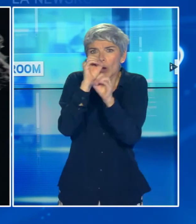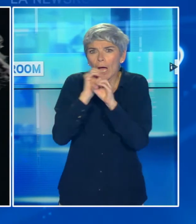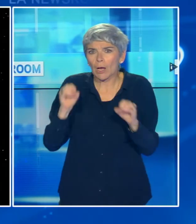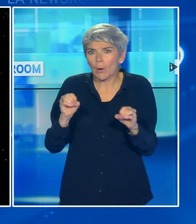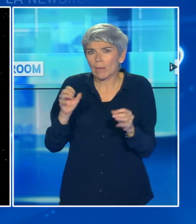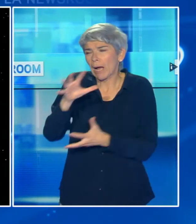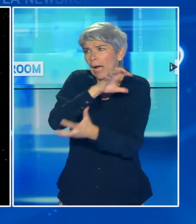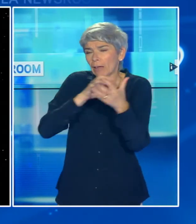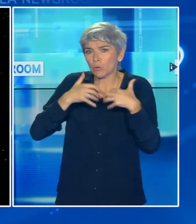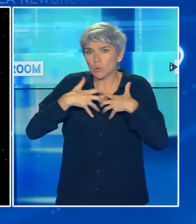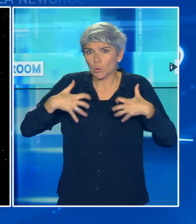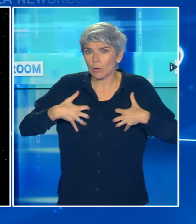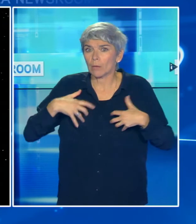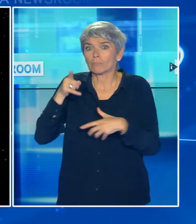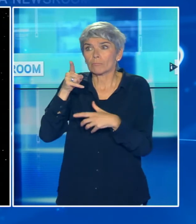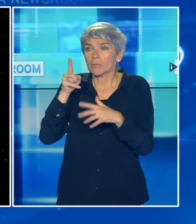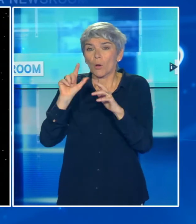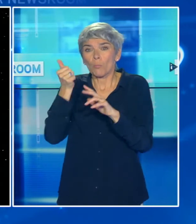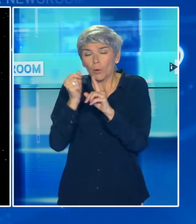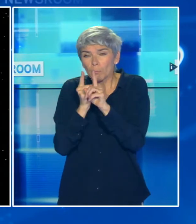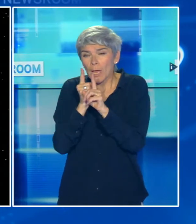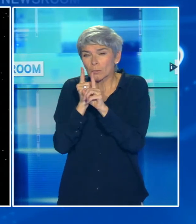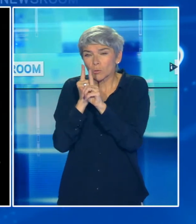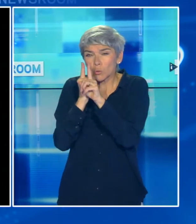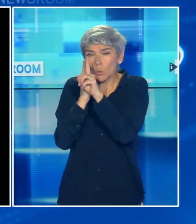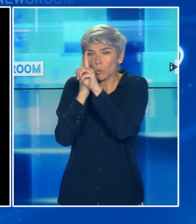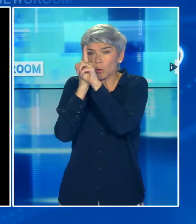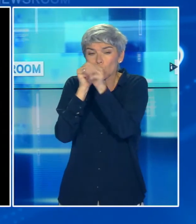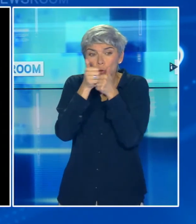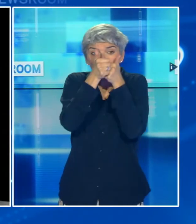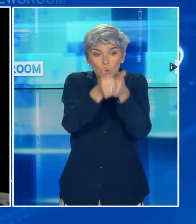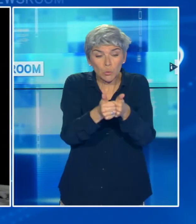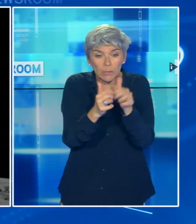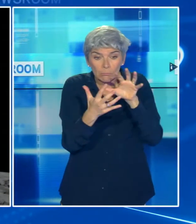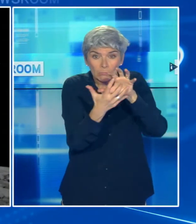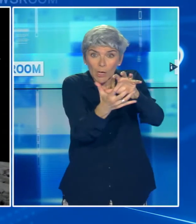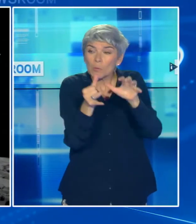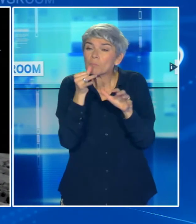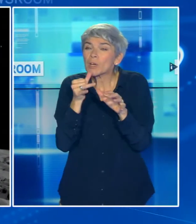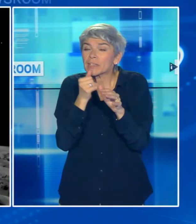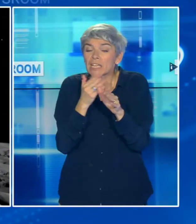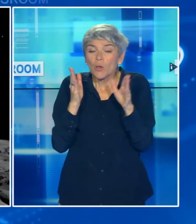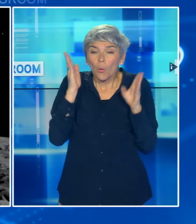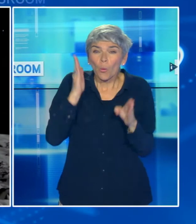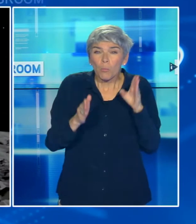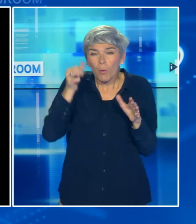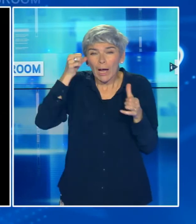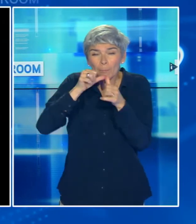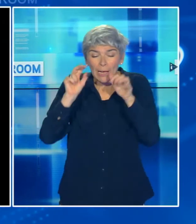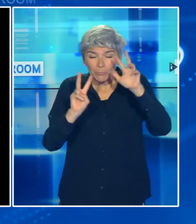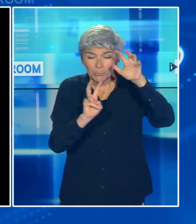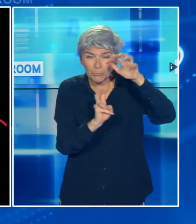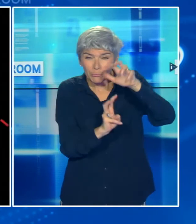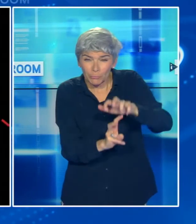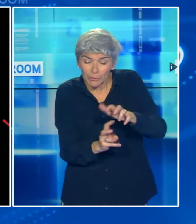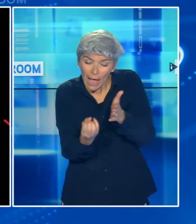révolution scientifique. Rosetta est la première sonde à avoir suivi une comète. Son petit robot Philae s'est même posé sur sa surface pour récolter